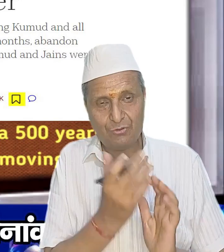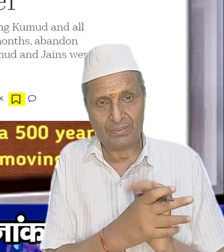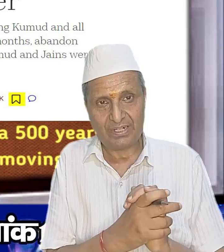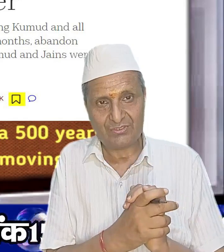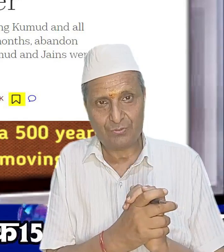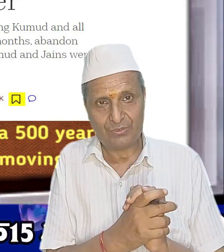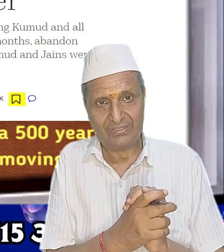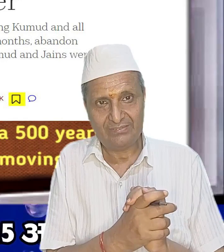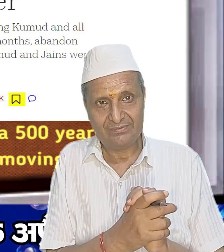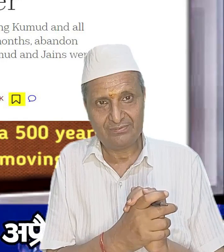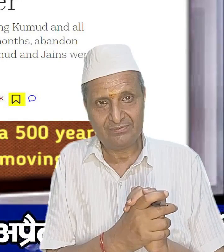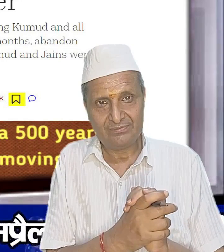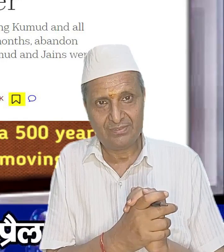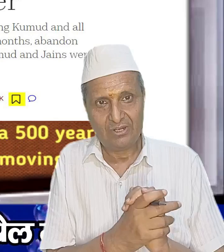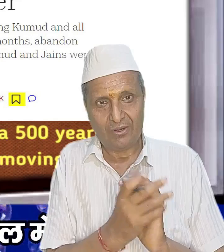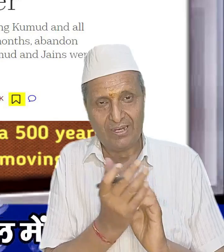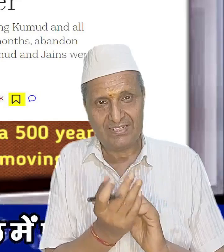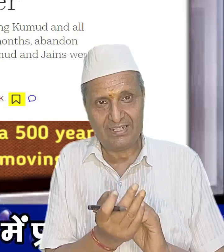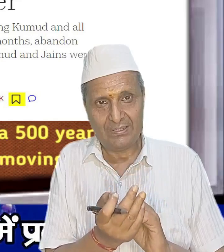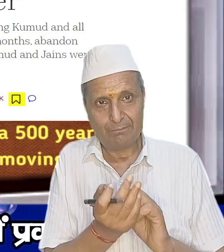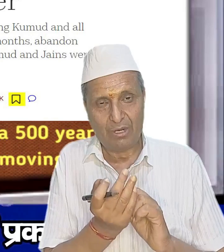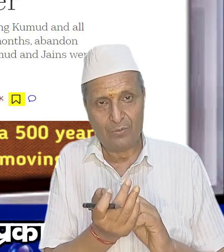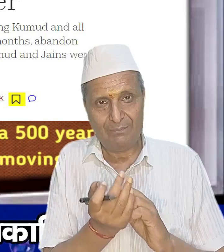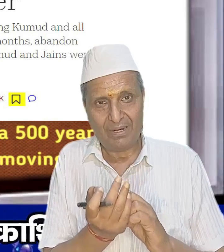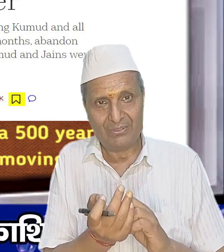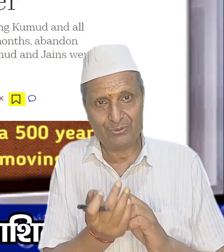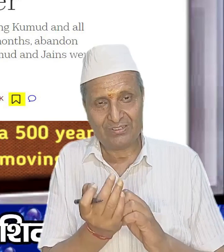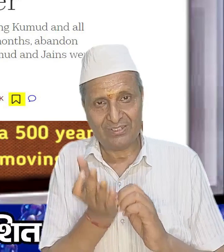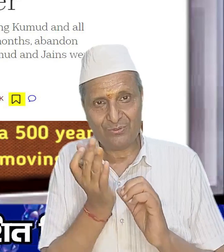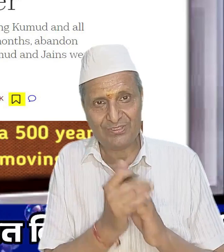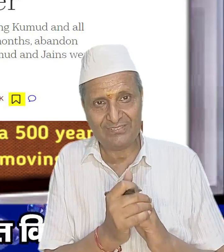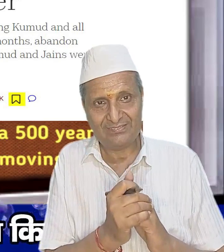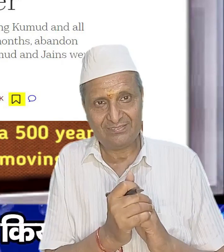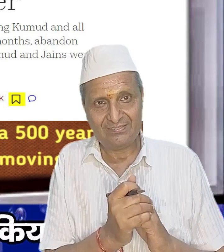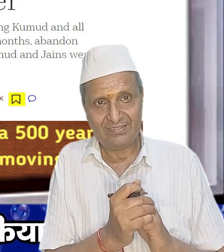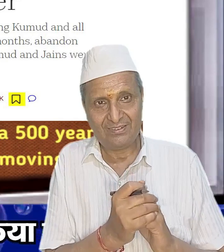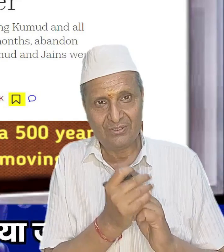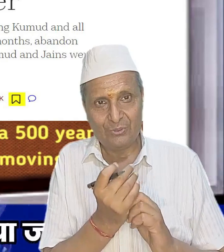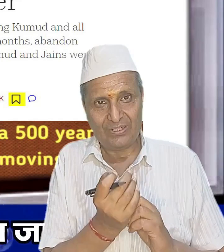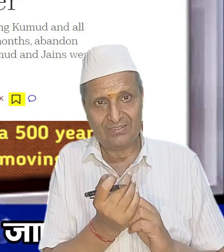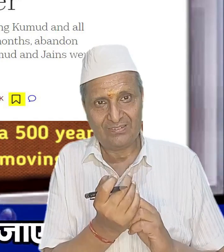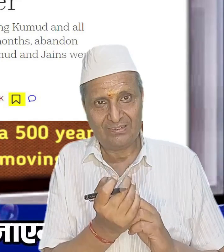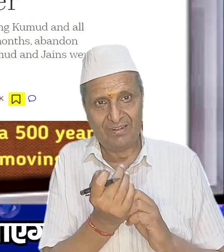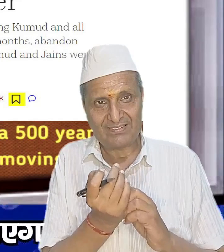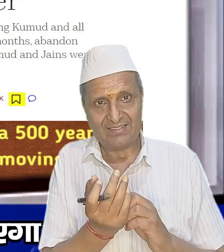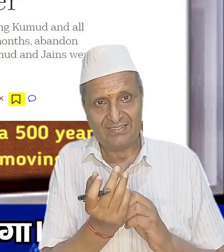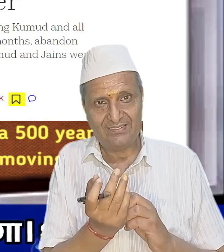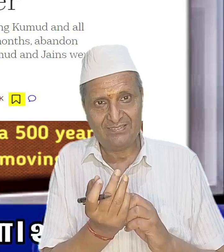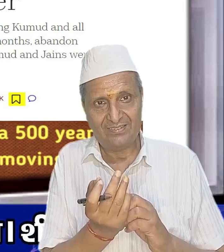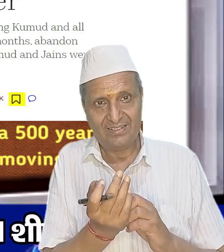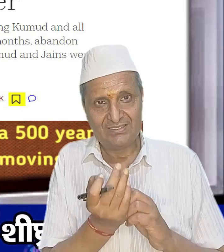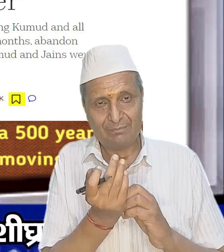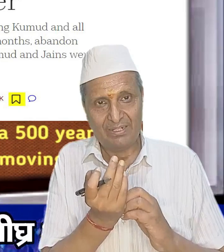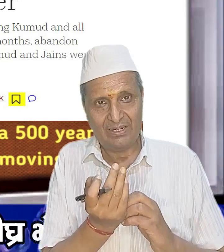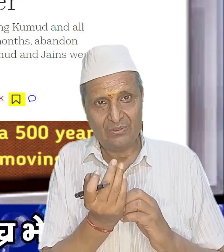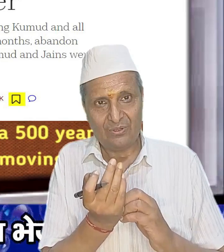संस्कृति हटके फीस वेस्टर्न कल्चर हमारे घर घर में आज घुस चुकी है। क्योंकि हम बच्चों को पढ़ाते हैं, वास्तव में हम ही उस गलत